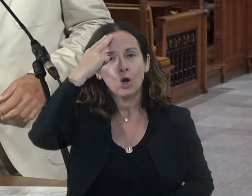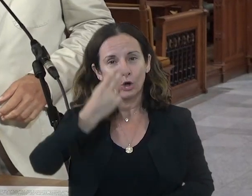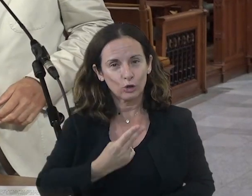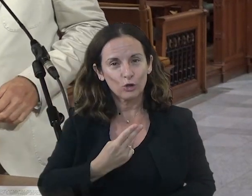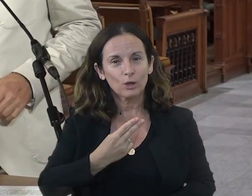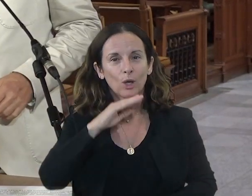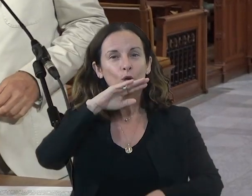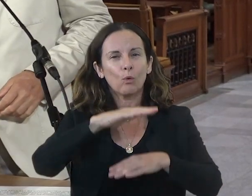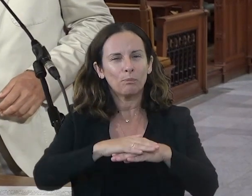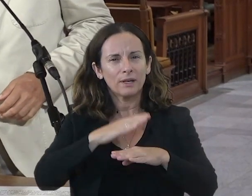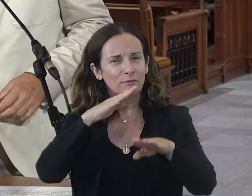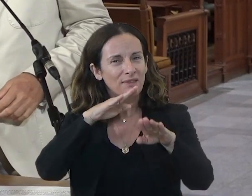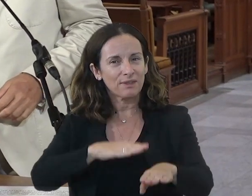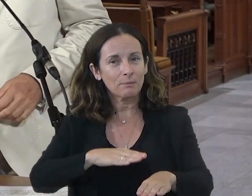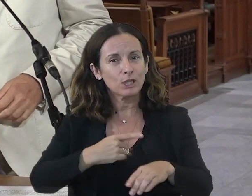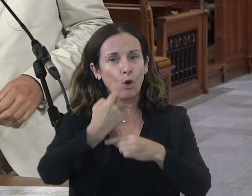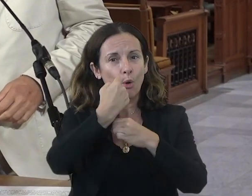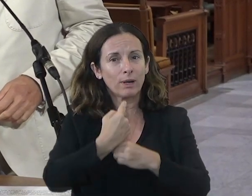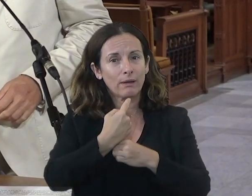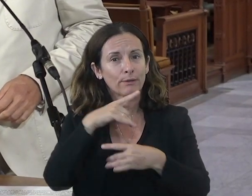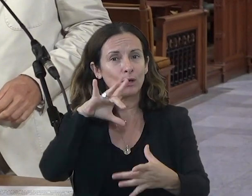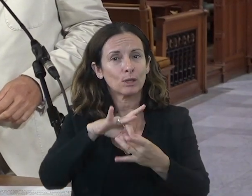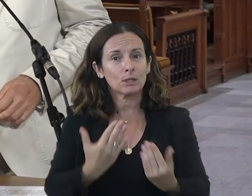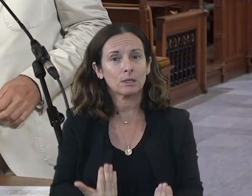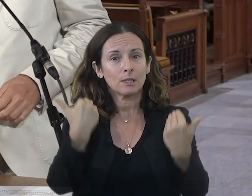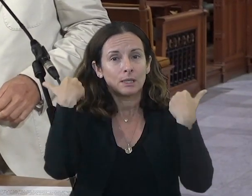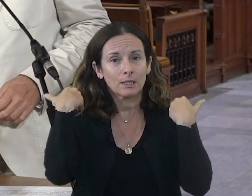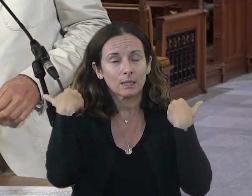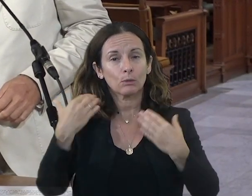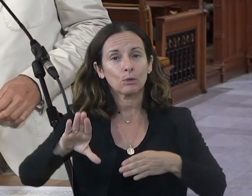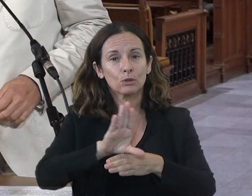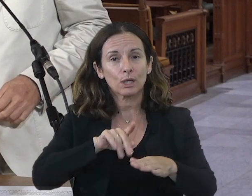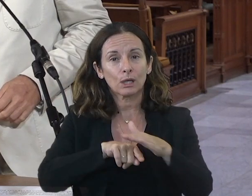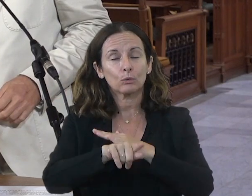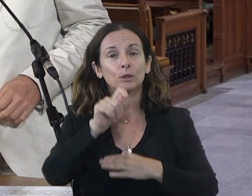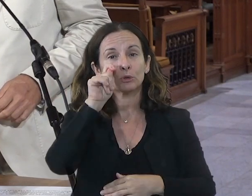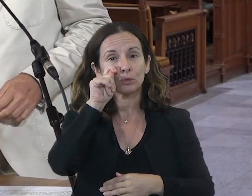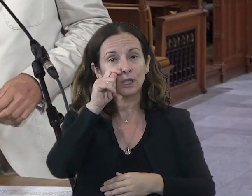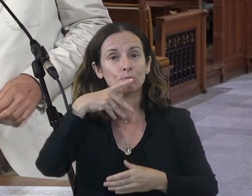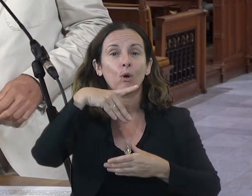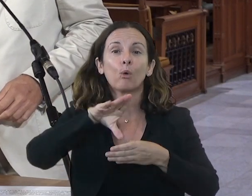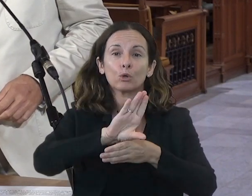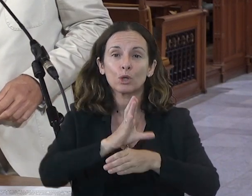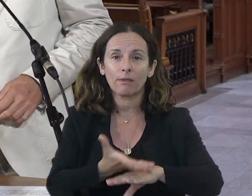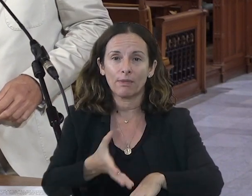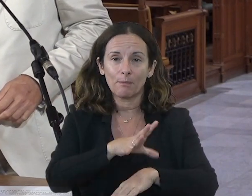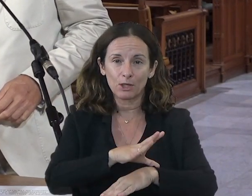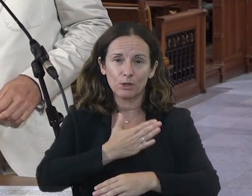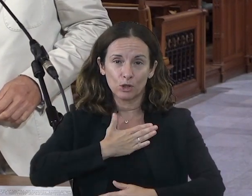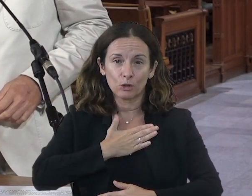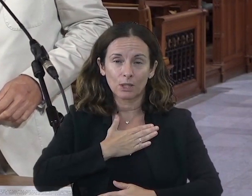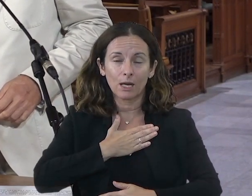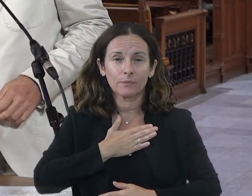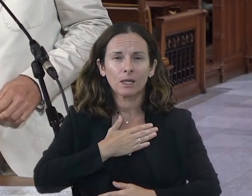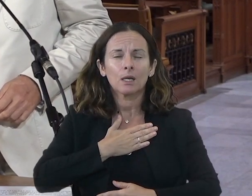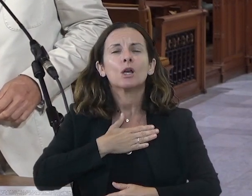Juro, por mi conciencia y mi honor, cumplir fielmente las obligaciones del cargo de Consejero Ejecutivo de